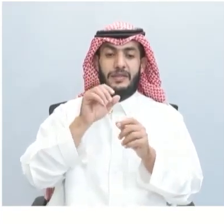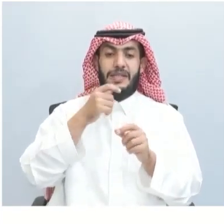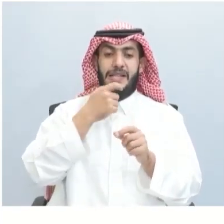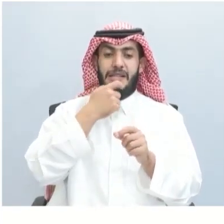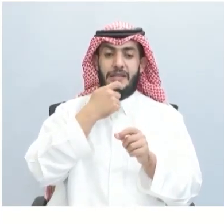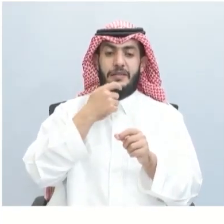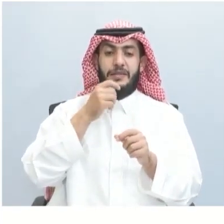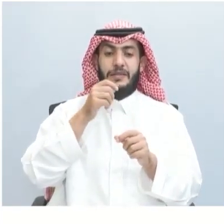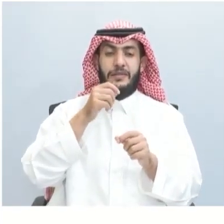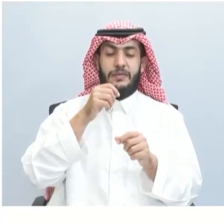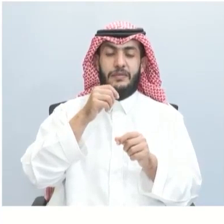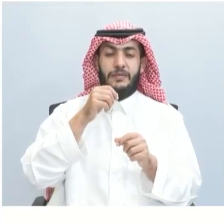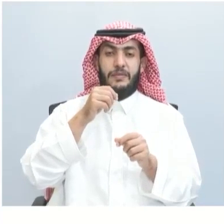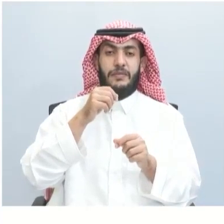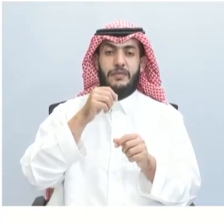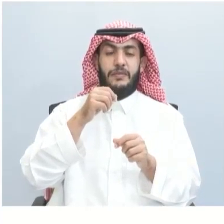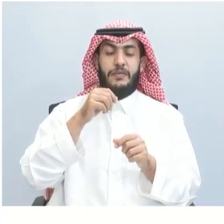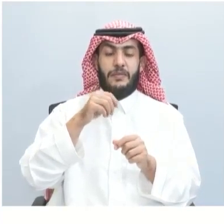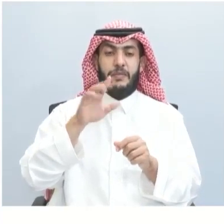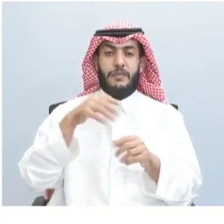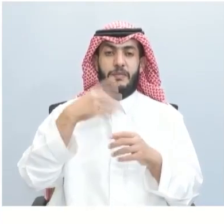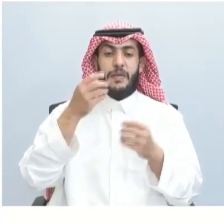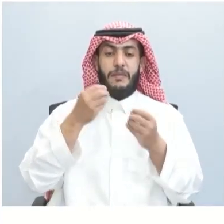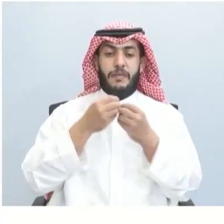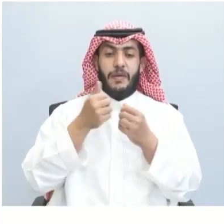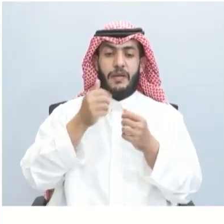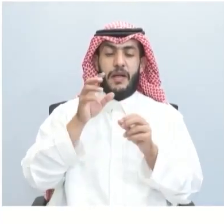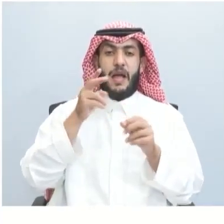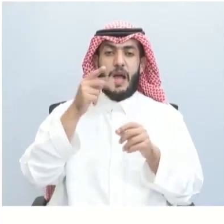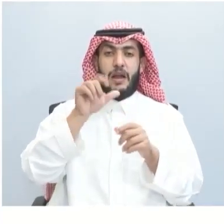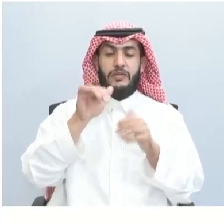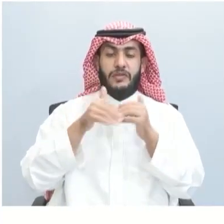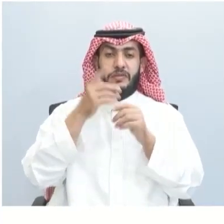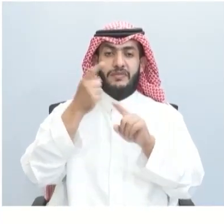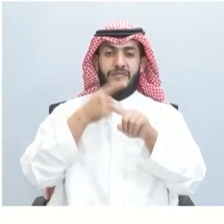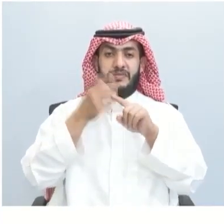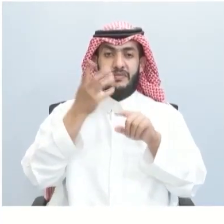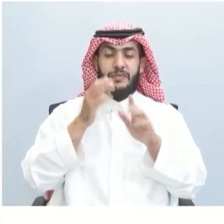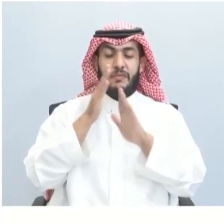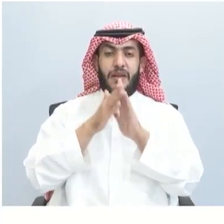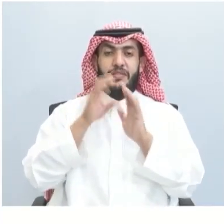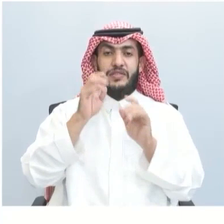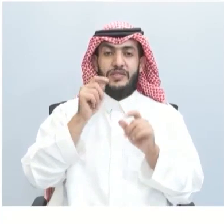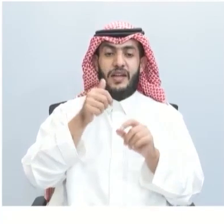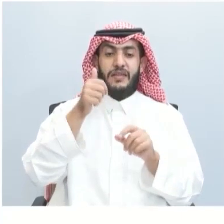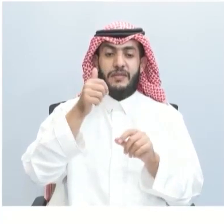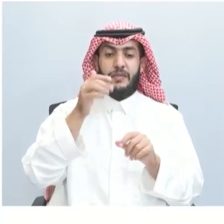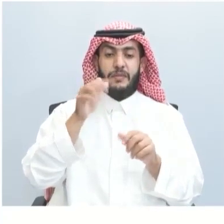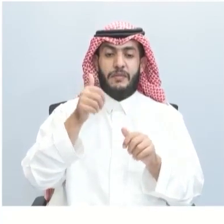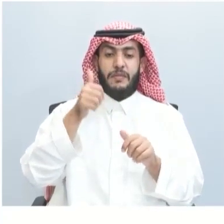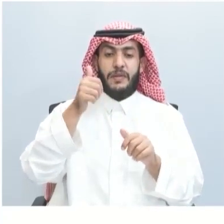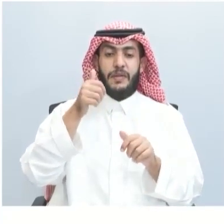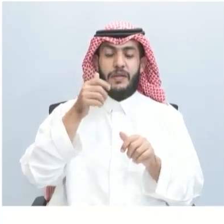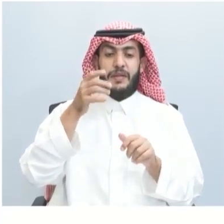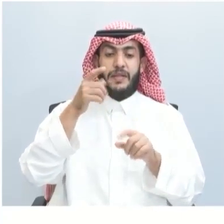ال الى المتصفح الان يعرض المتصفح الصفحه و بامكانيه عرض جديده ويقوم بتنزيل ملف الجافا سكريبت هنا يتم